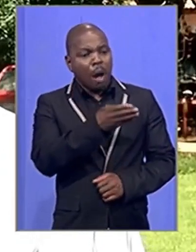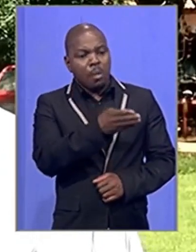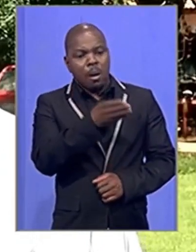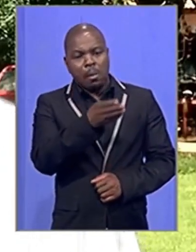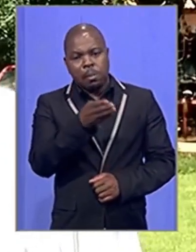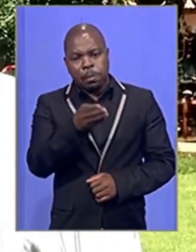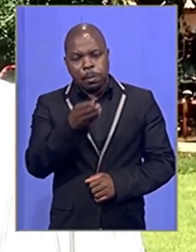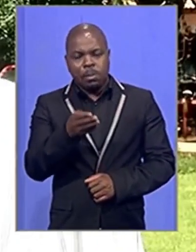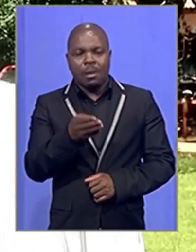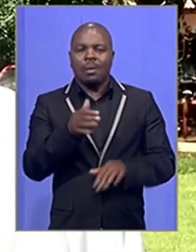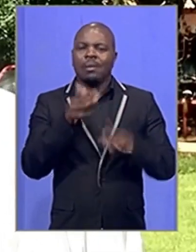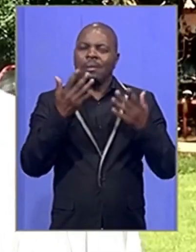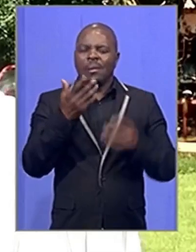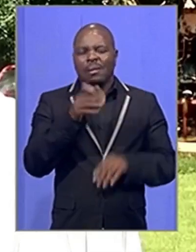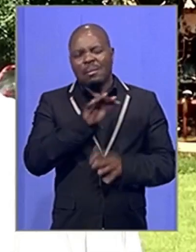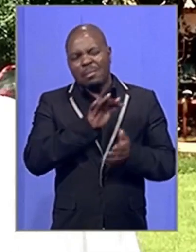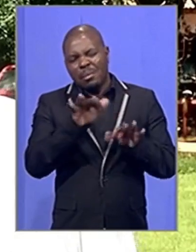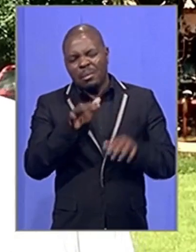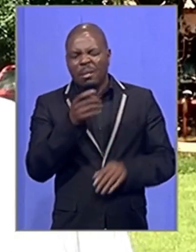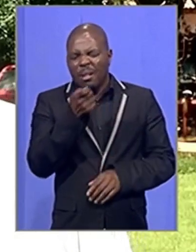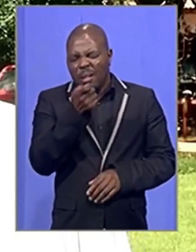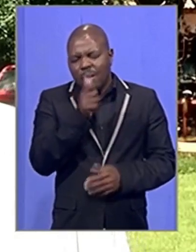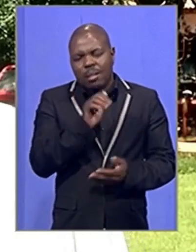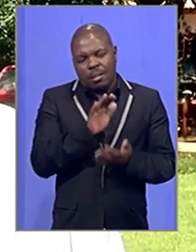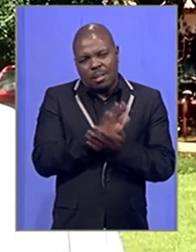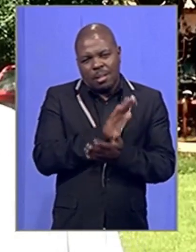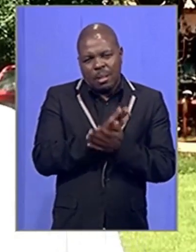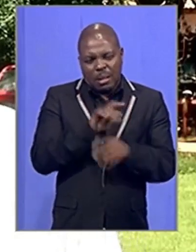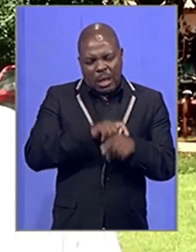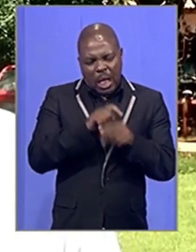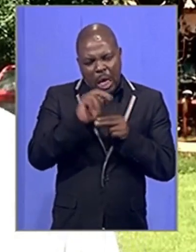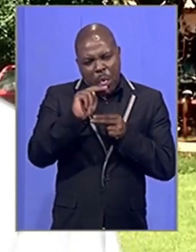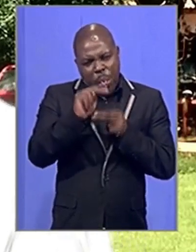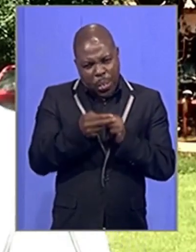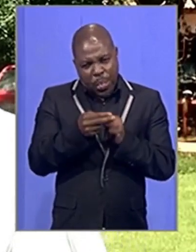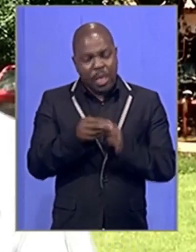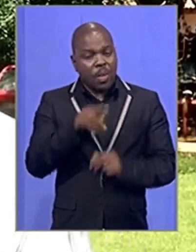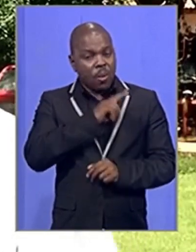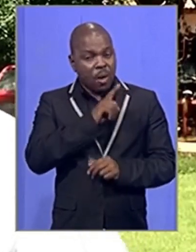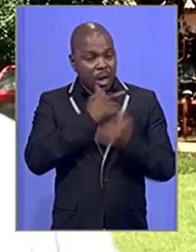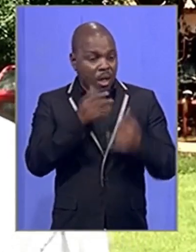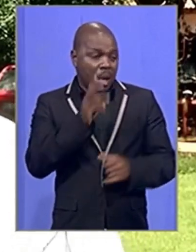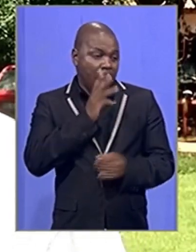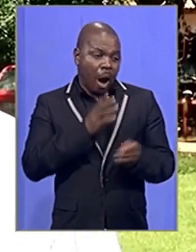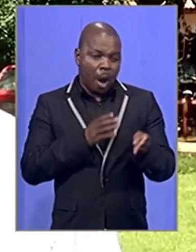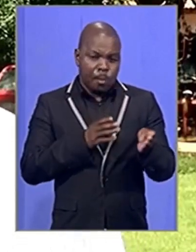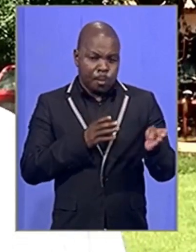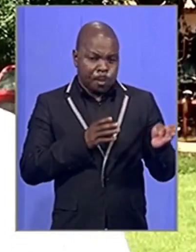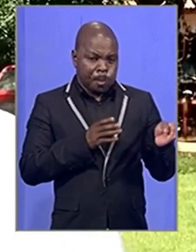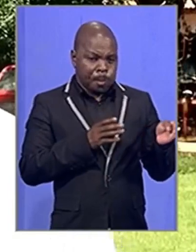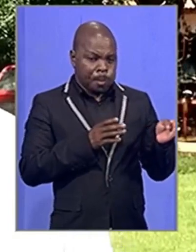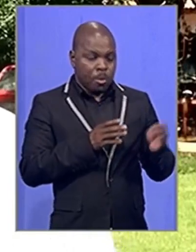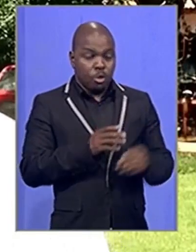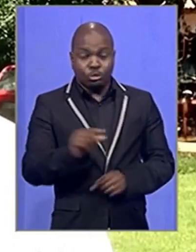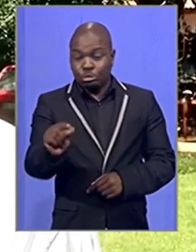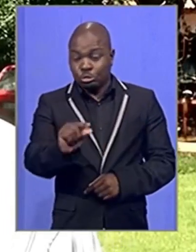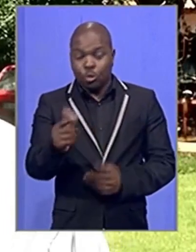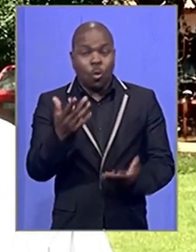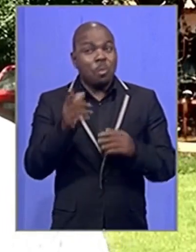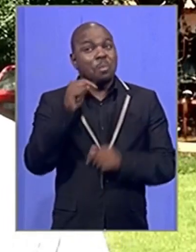tlisa boitumelonyana fela ba sebakanyana ba motsotso ka gore ya ka ra bona yana gone yanong khantile kgotsa